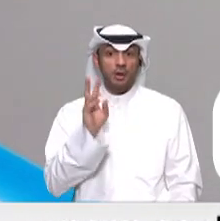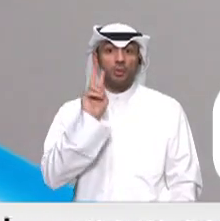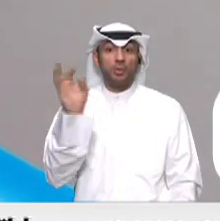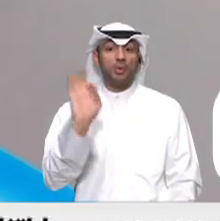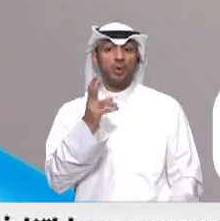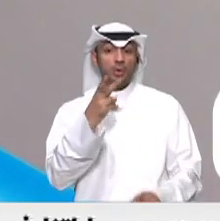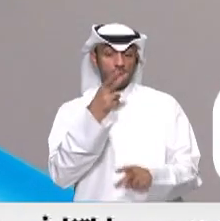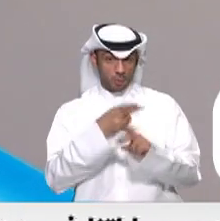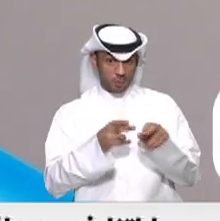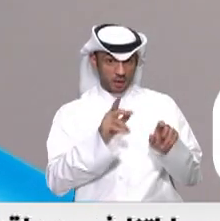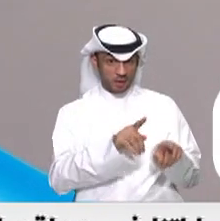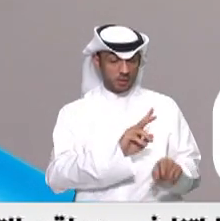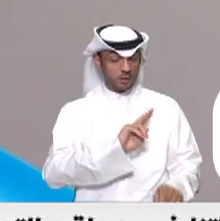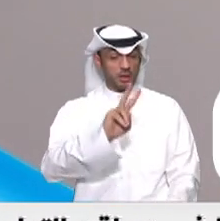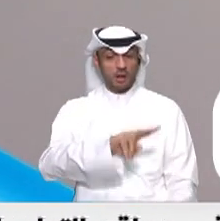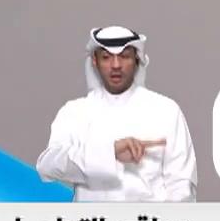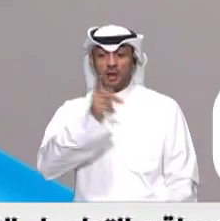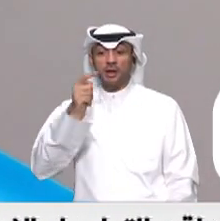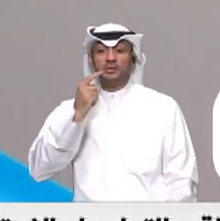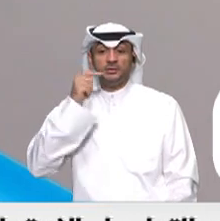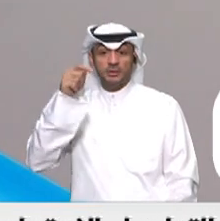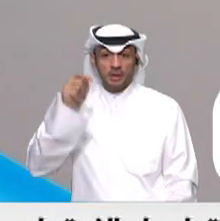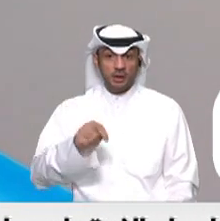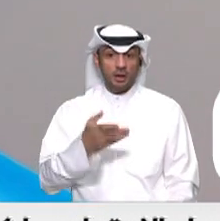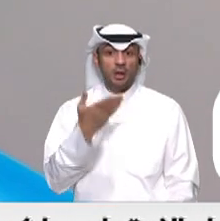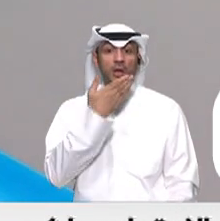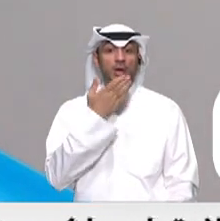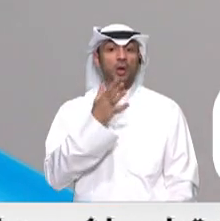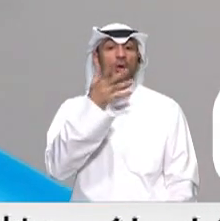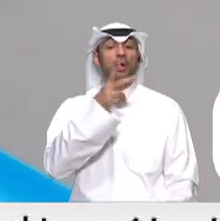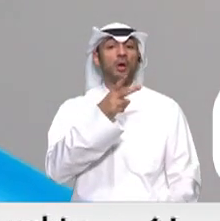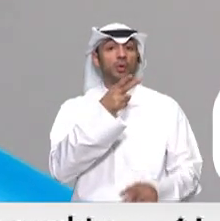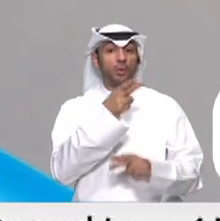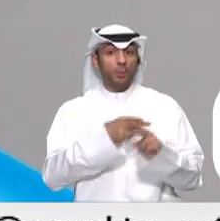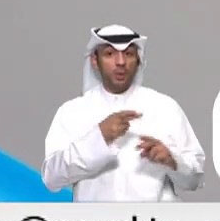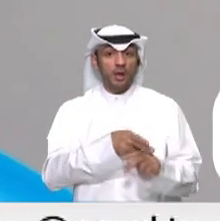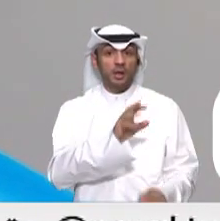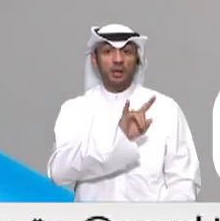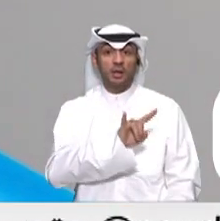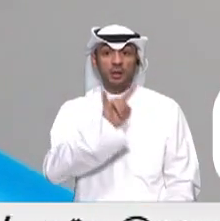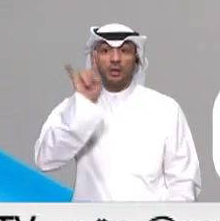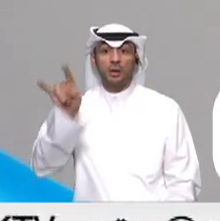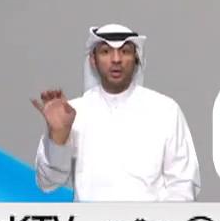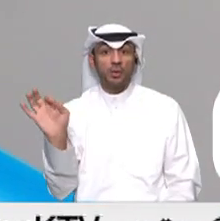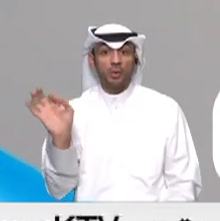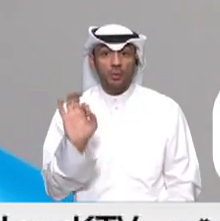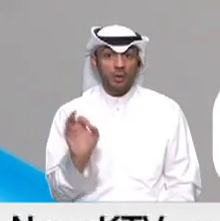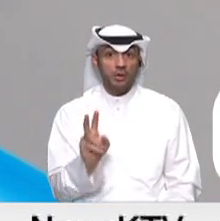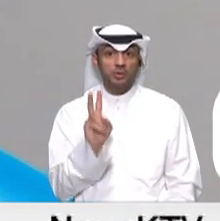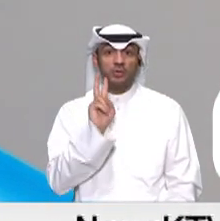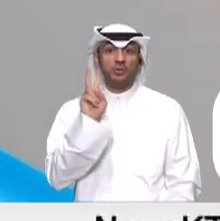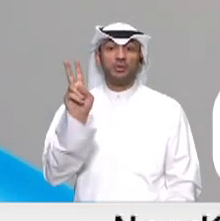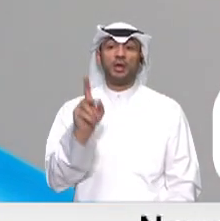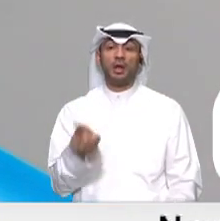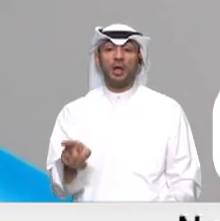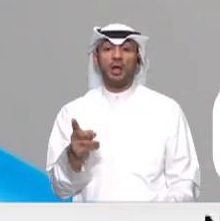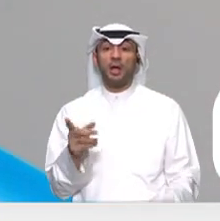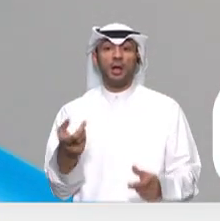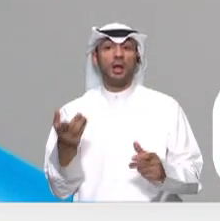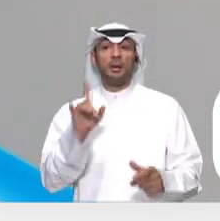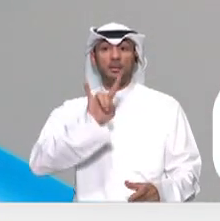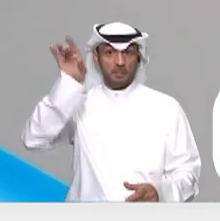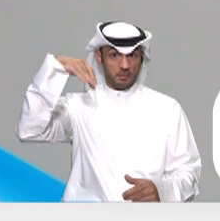الكويت، فهذه السنة تم تخصيصا للطلبة الكويتيين الدارسين في المملكة المتحدة وتحديدا في السنة الثالثة